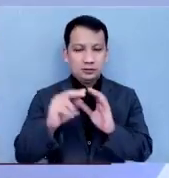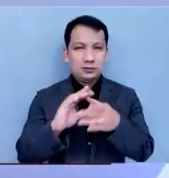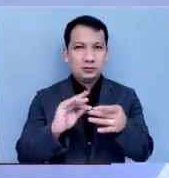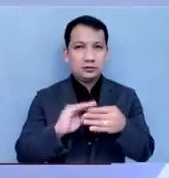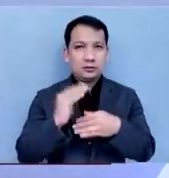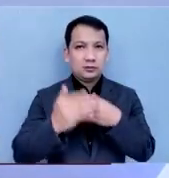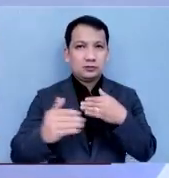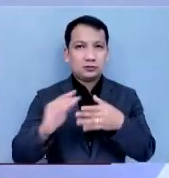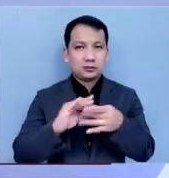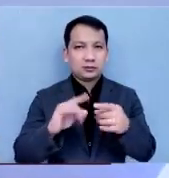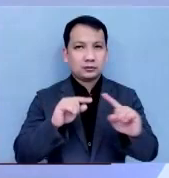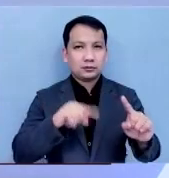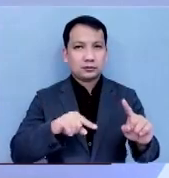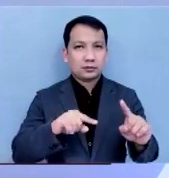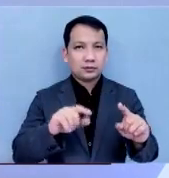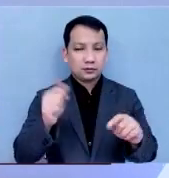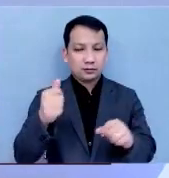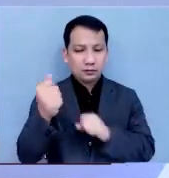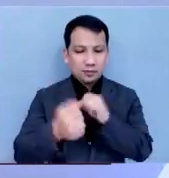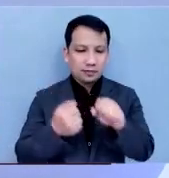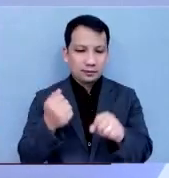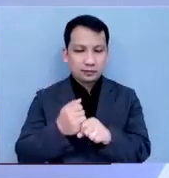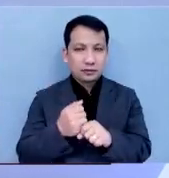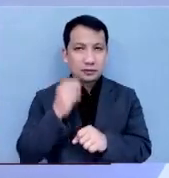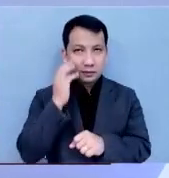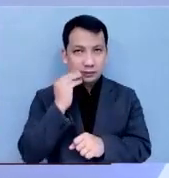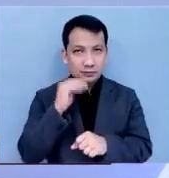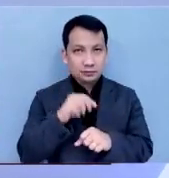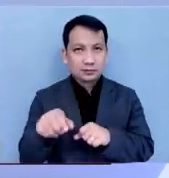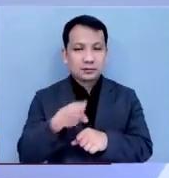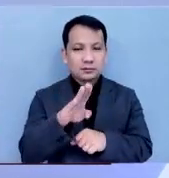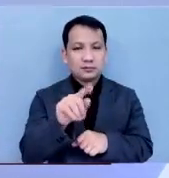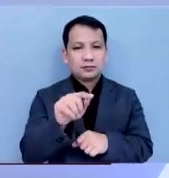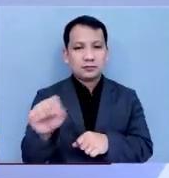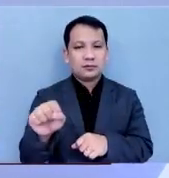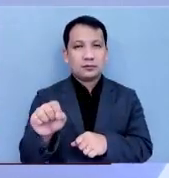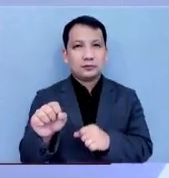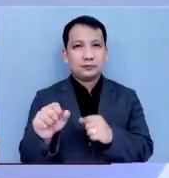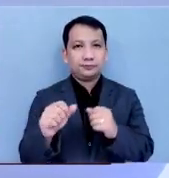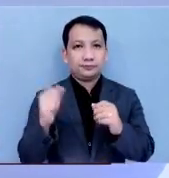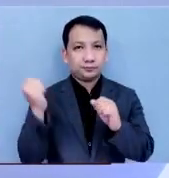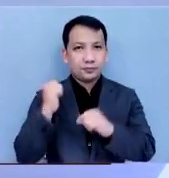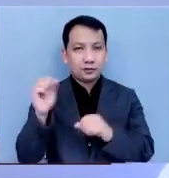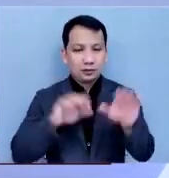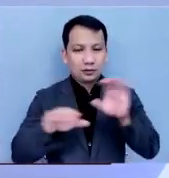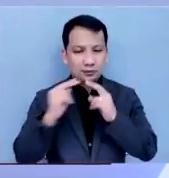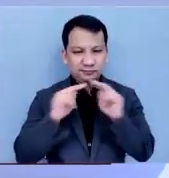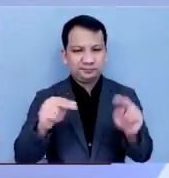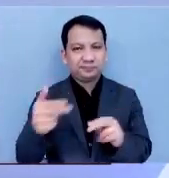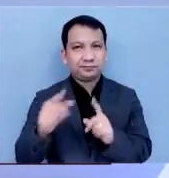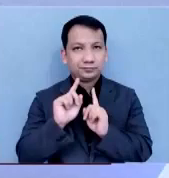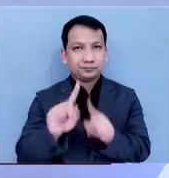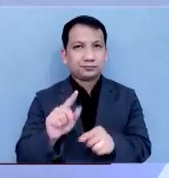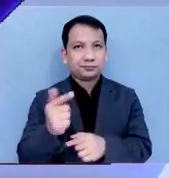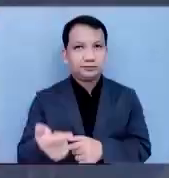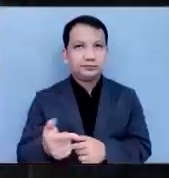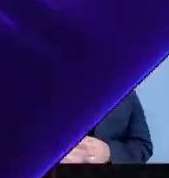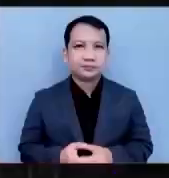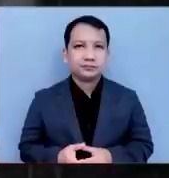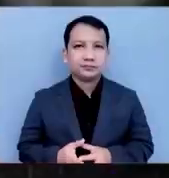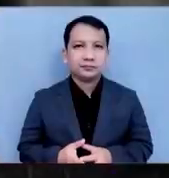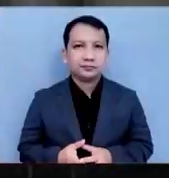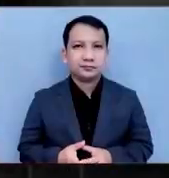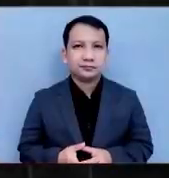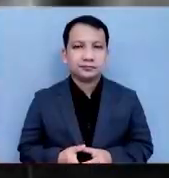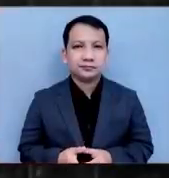saan tampok ang 10-year journey ng Bangtan Boys. Yan at iba pang exciting showbiz news sa report na to. We're